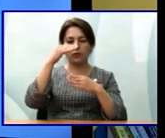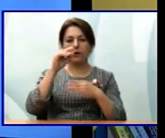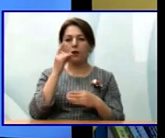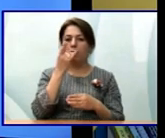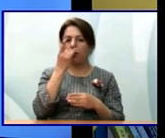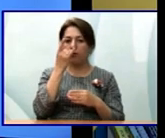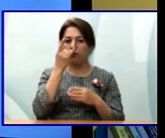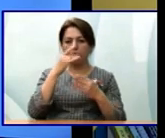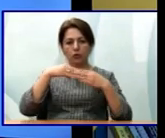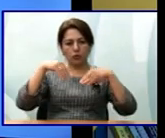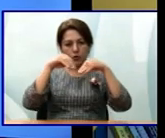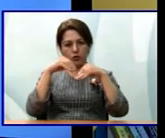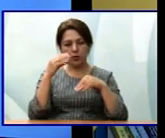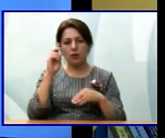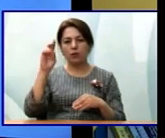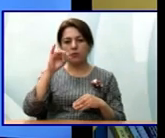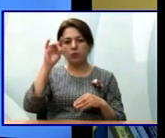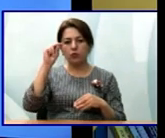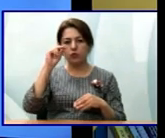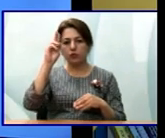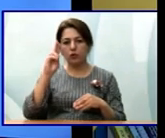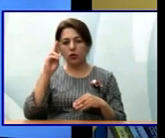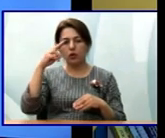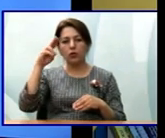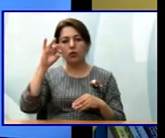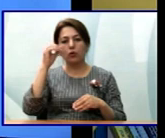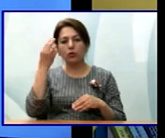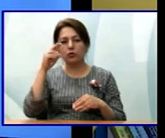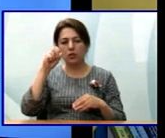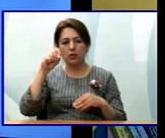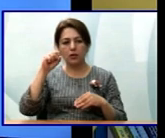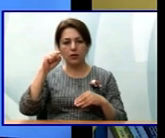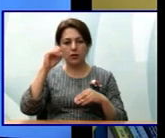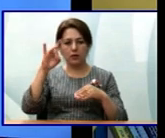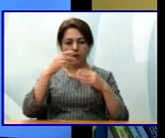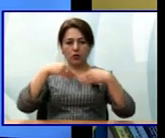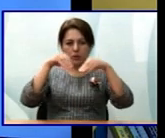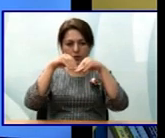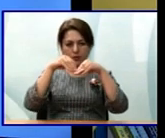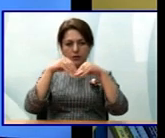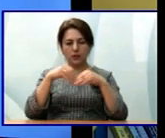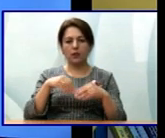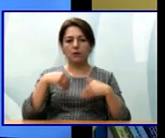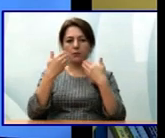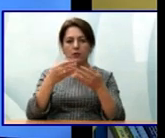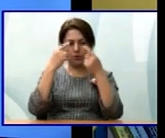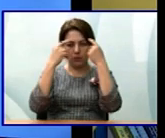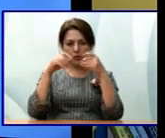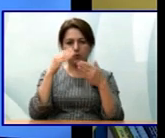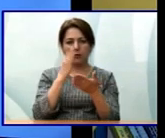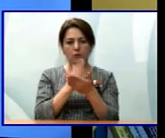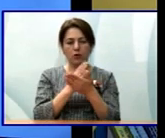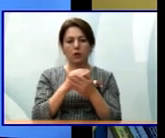qovoqdoshlar hamda burchoqdoshlar oilasiga tegishli bo'lgan ma'lumotlar keltirilgan. Siz